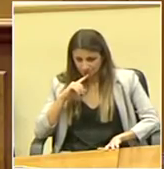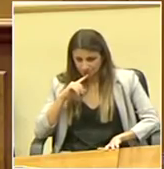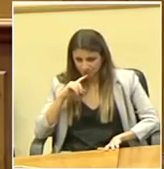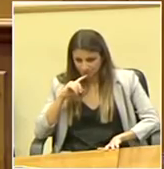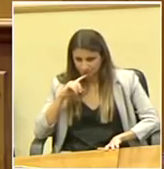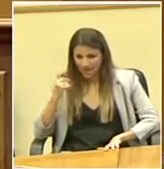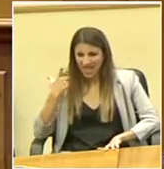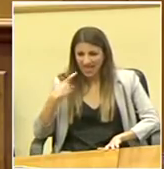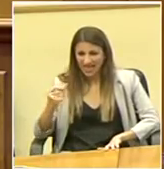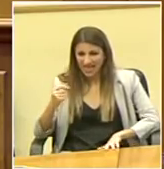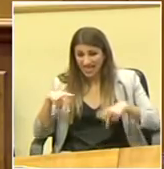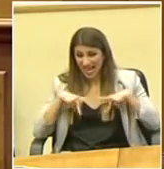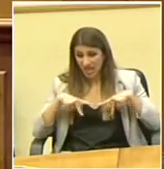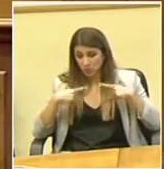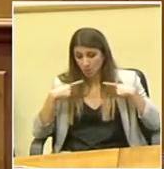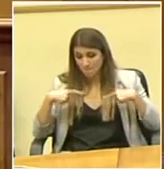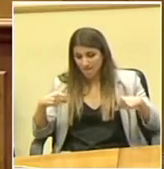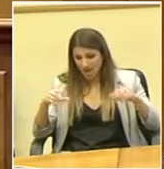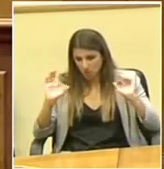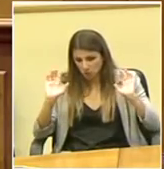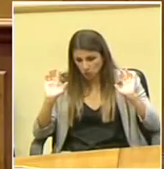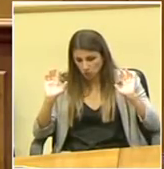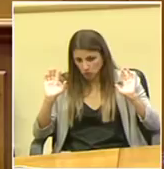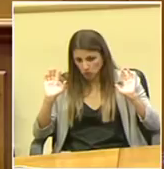Το κράτος μέλος και το τάρχη σίγμα